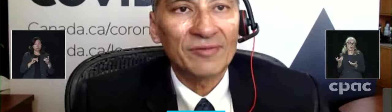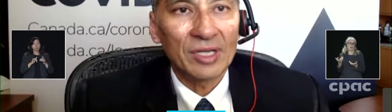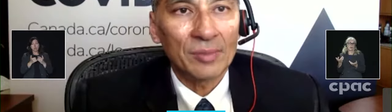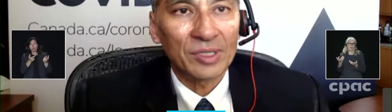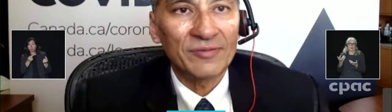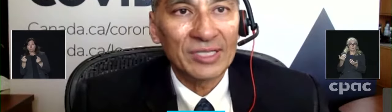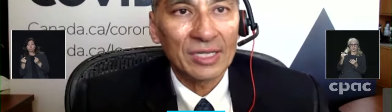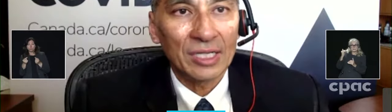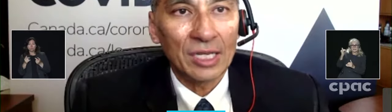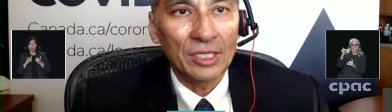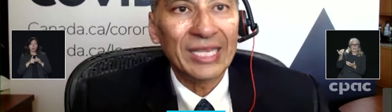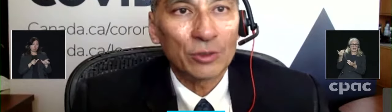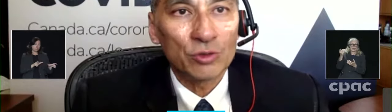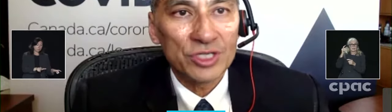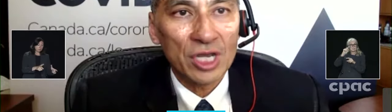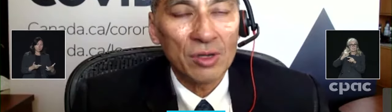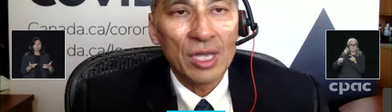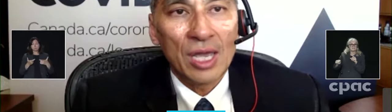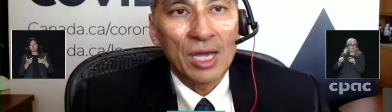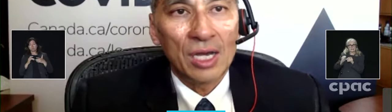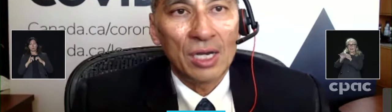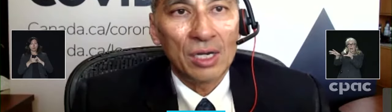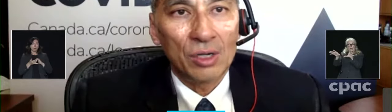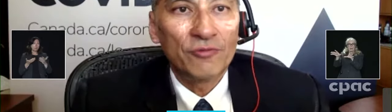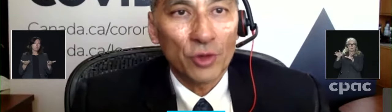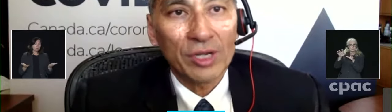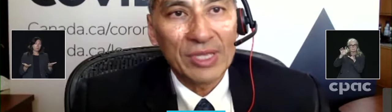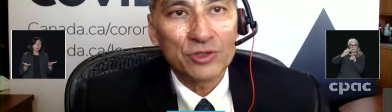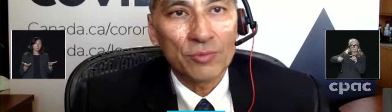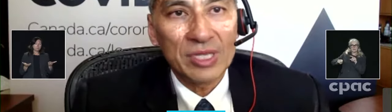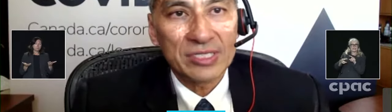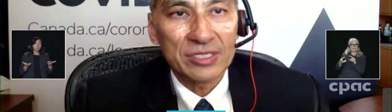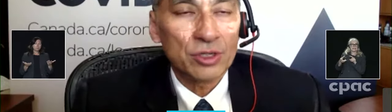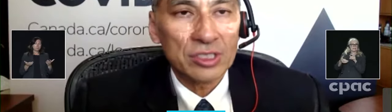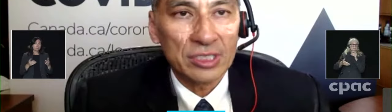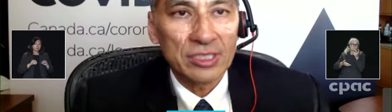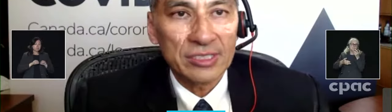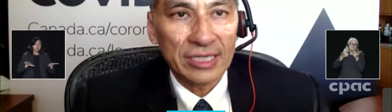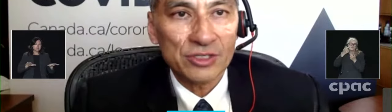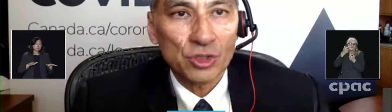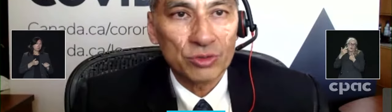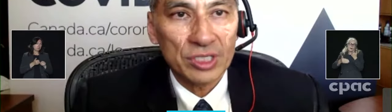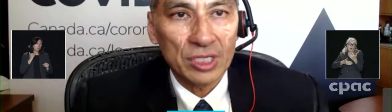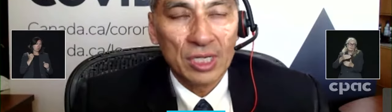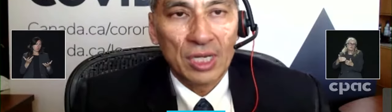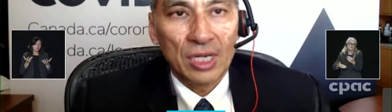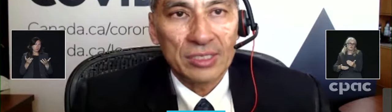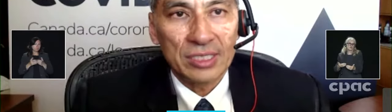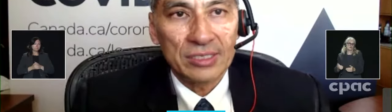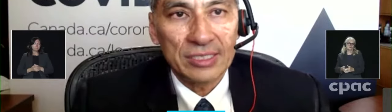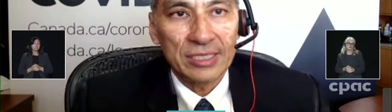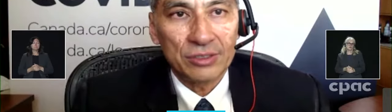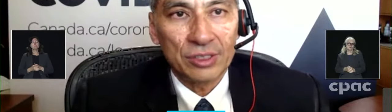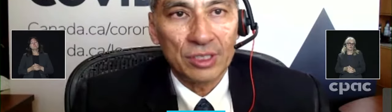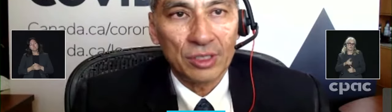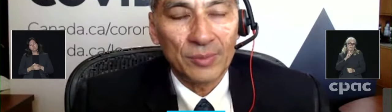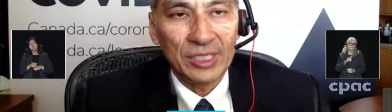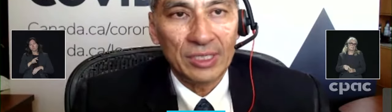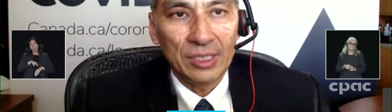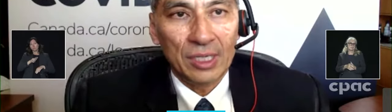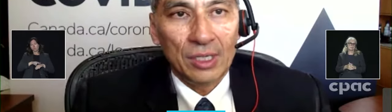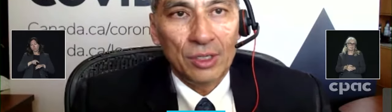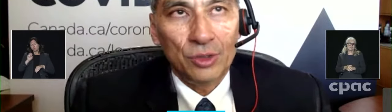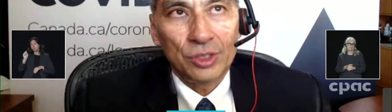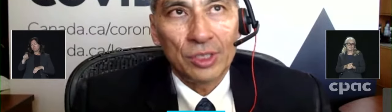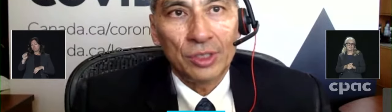protéger, prévenir une éclosion au fur et à mesure? Mais c'est sûr, c'est quelque chose, c'était